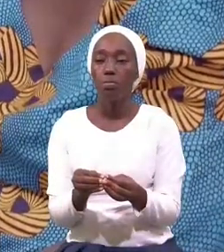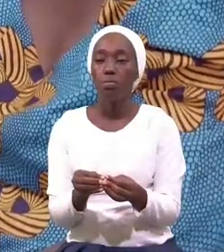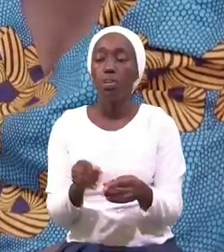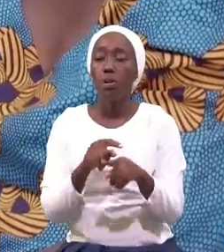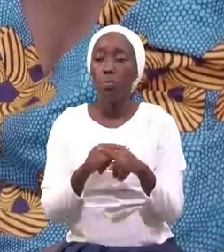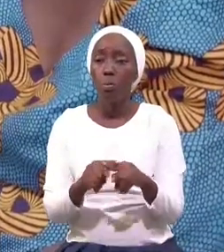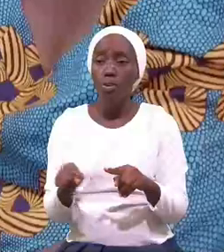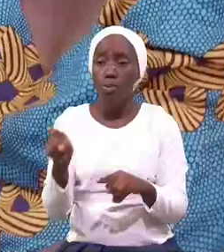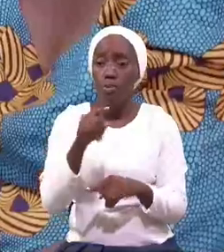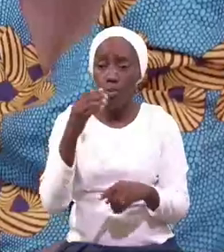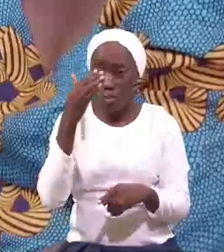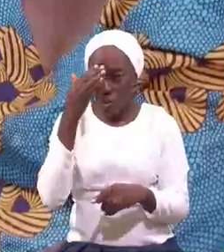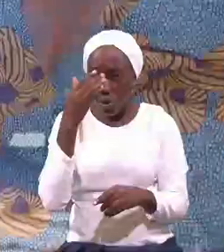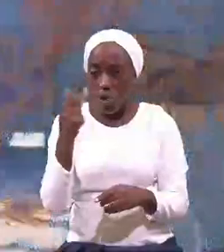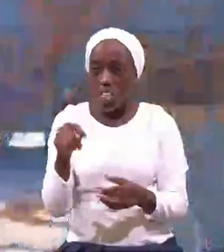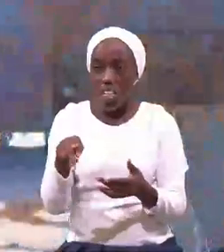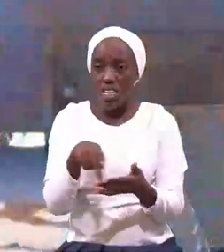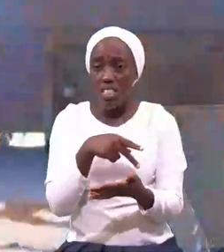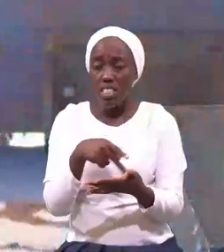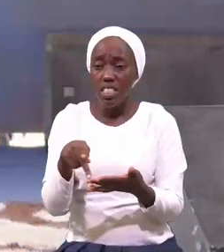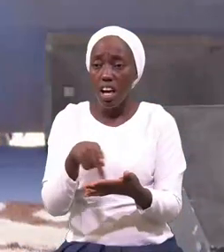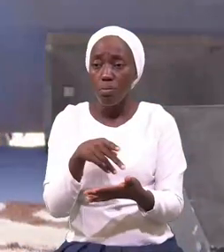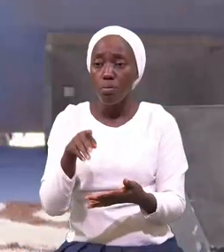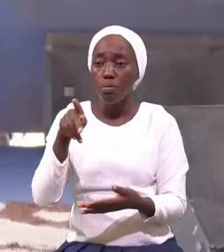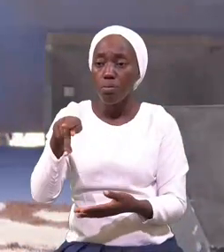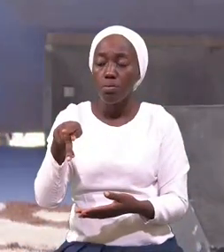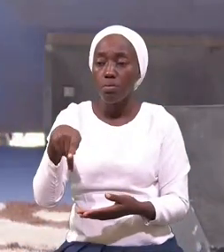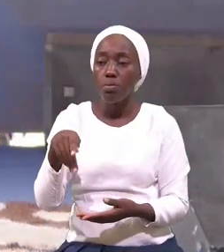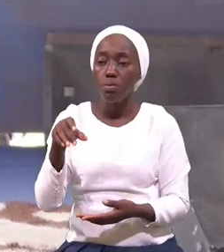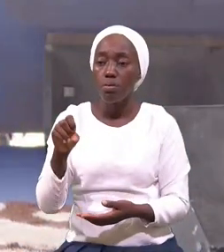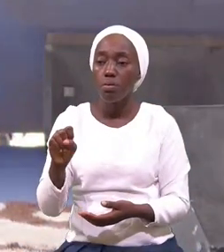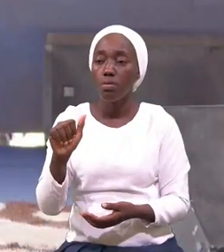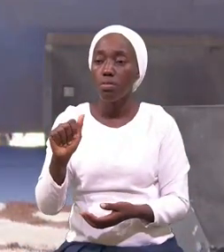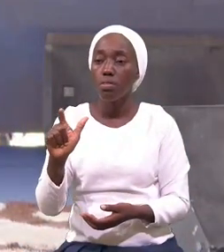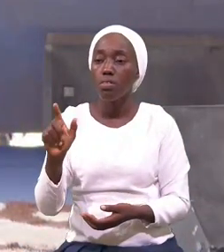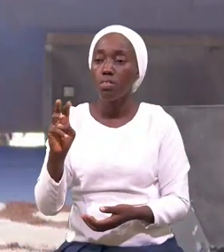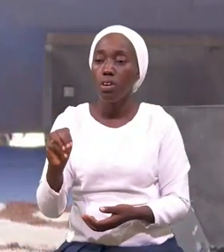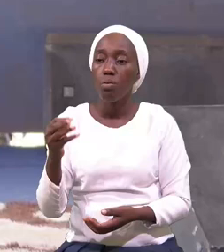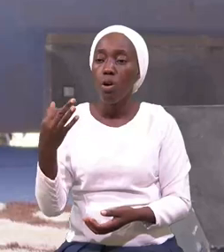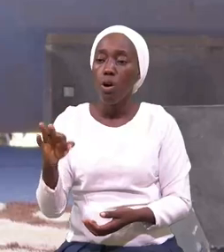beaucoup essayé. Mais vous savez, ce psaume est le psaume de Moïse.